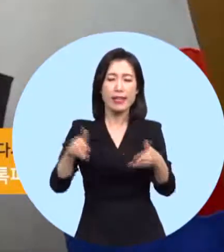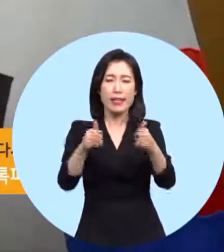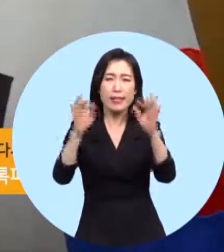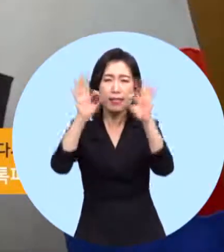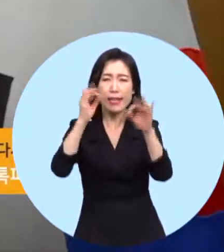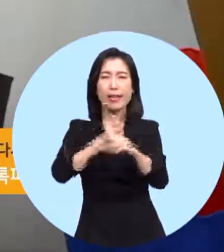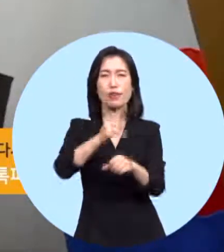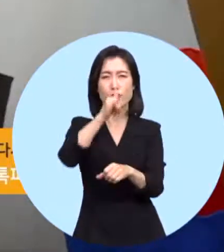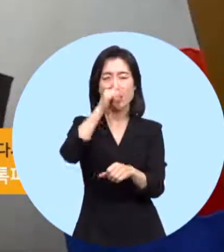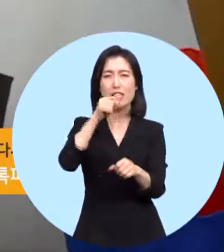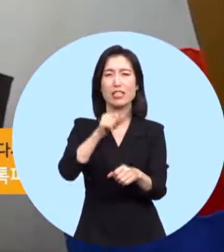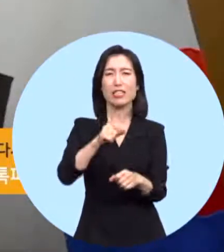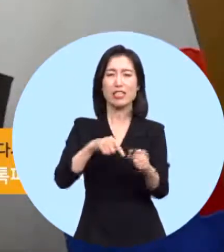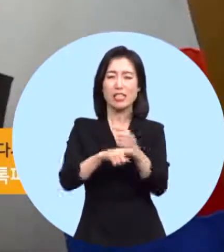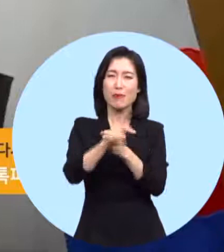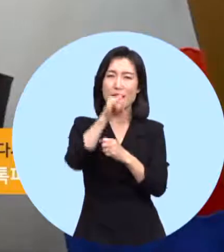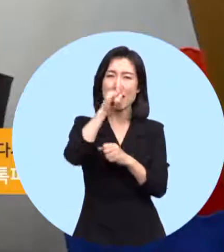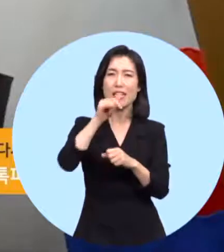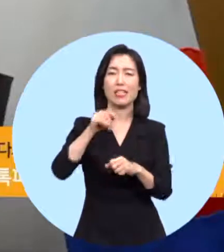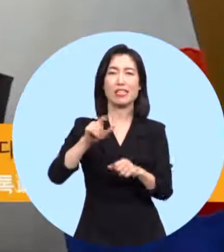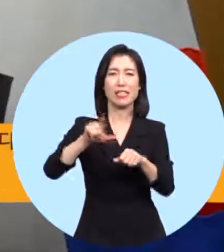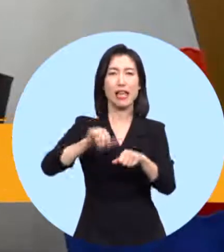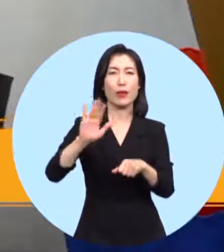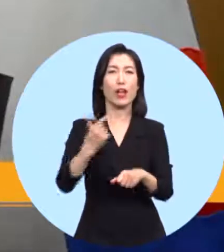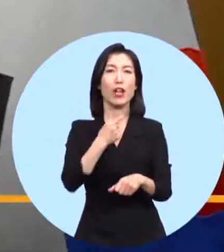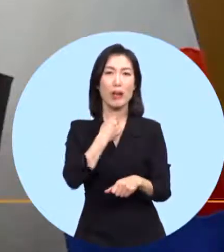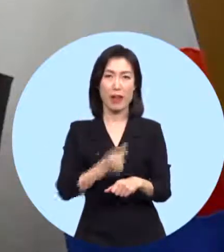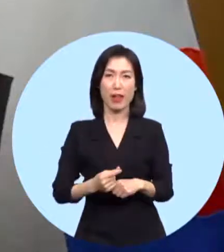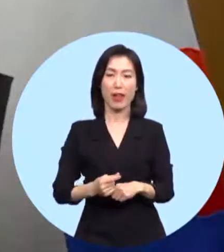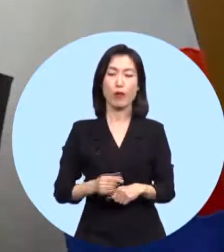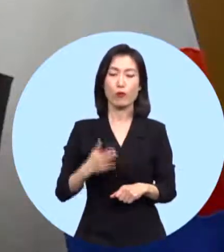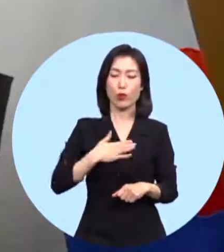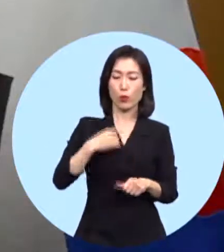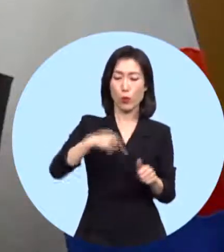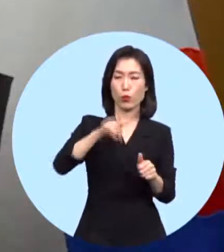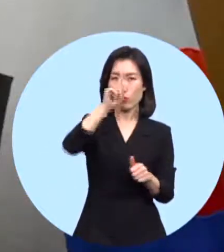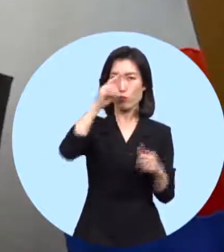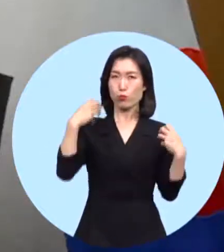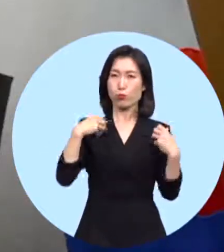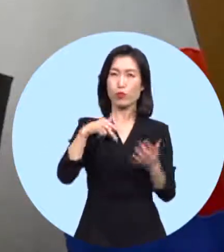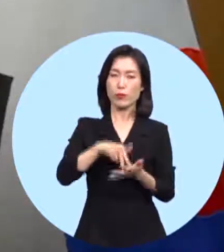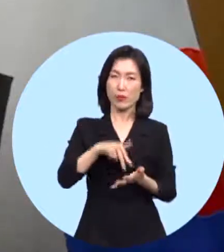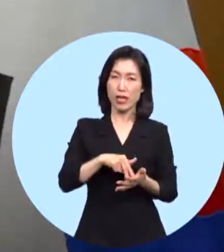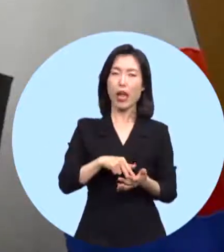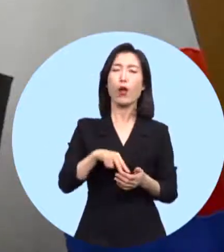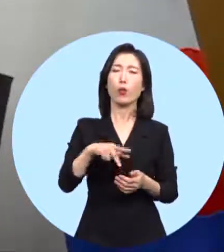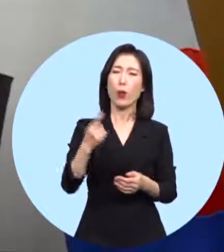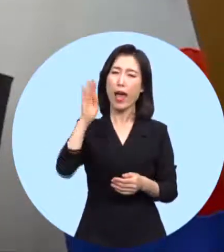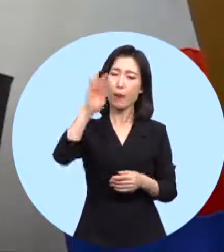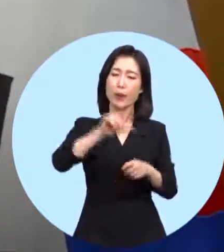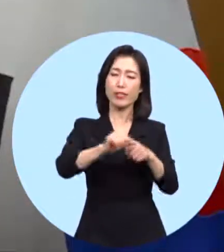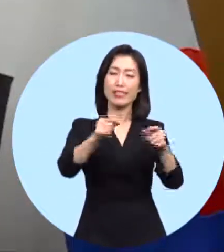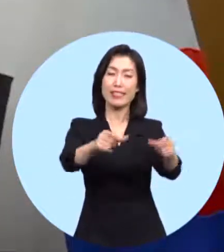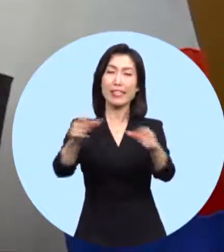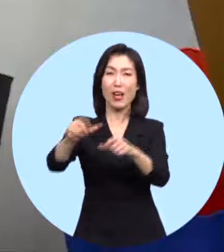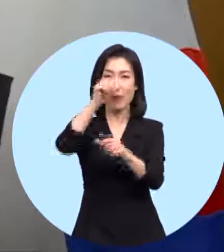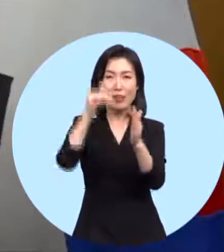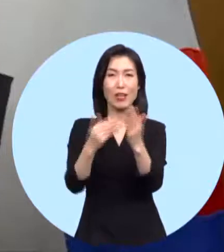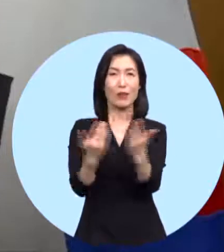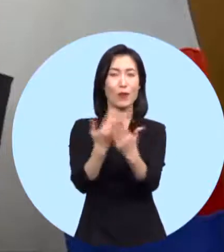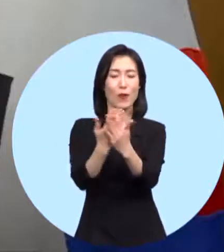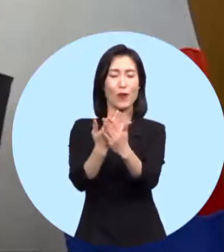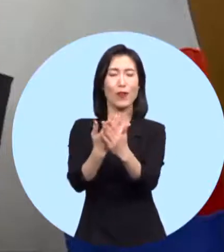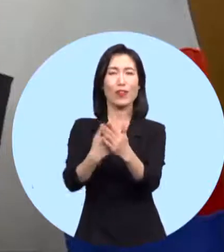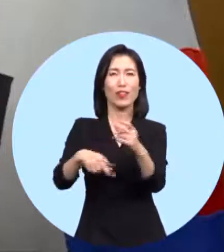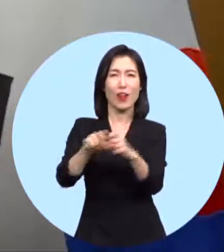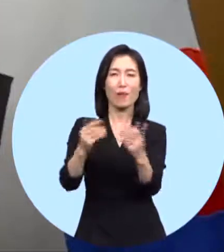있는 자리가 되기를 기대합니다. 교육부도 지역의 평생교육이 더 발전할 수 있도록 최선을